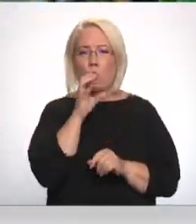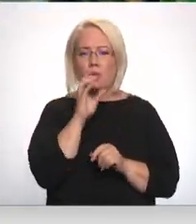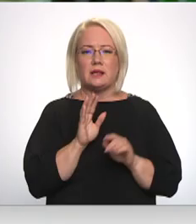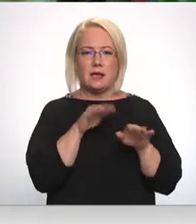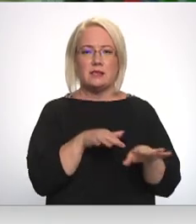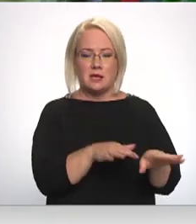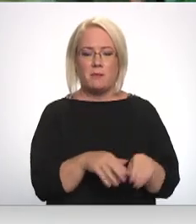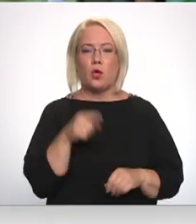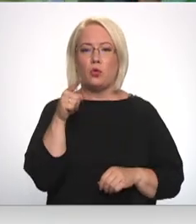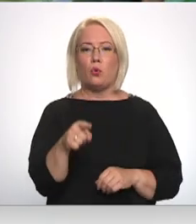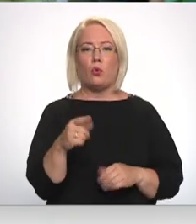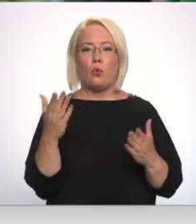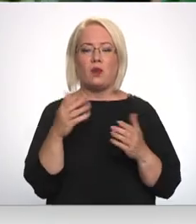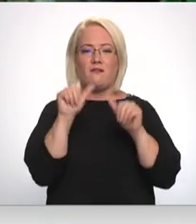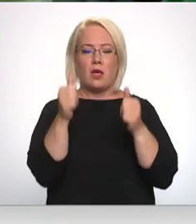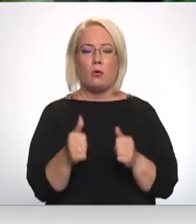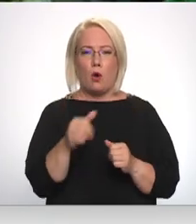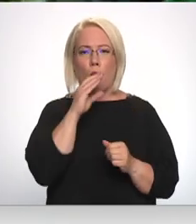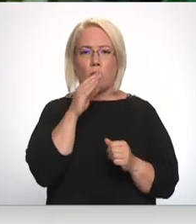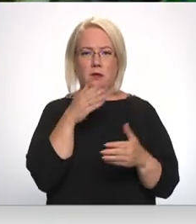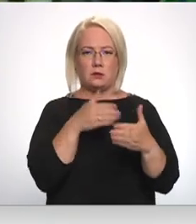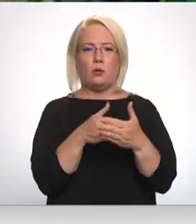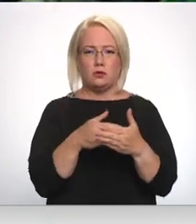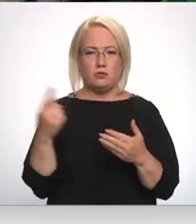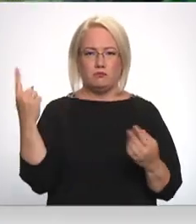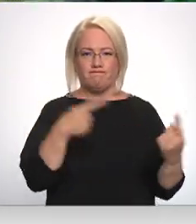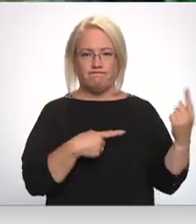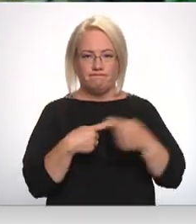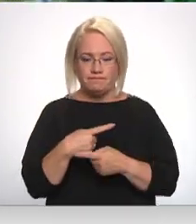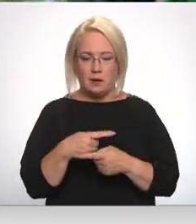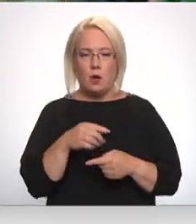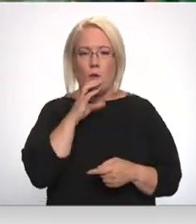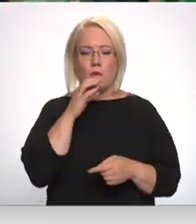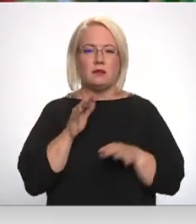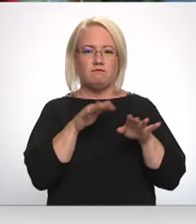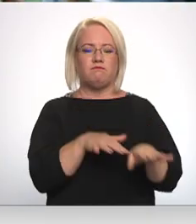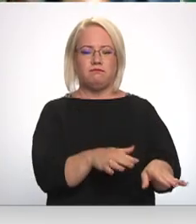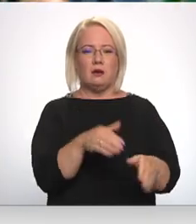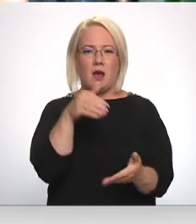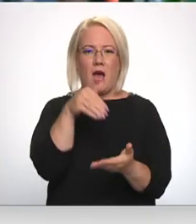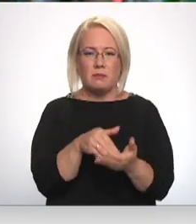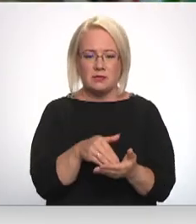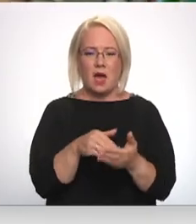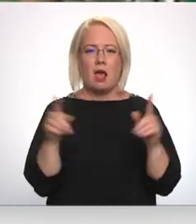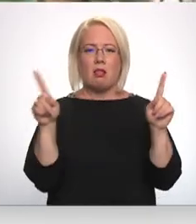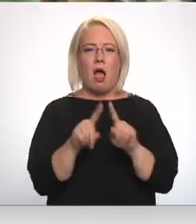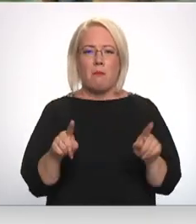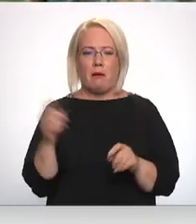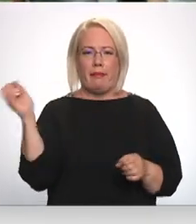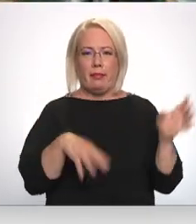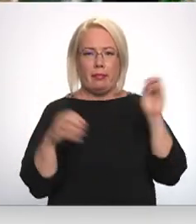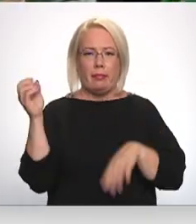koku nosprostojumi, ūdens tecējums apstājas, uzkrājas dūņas, smiltis, lepu, zaru senesumi, un līdz ar